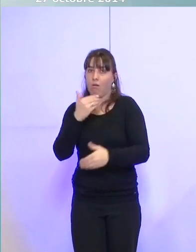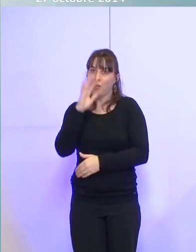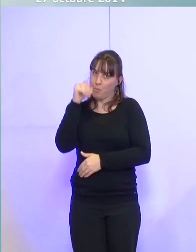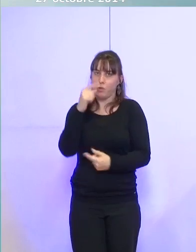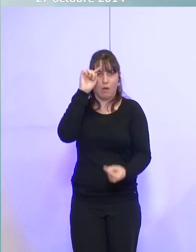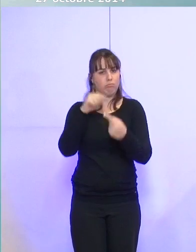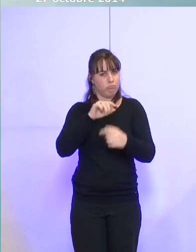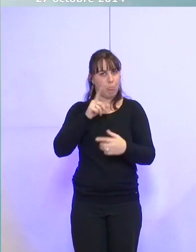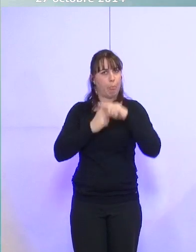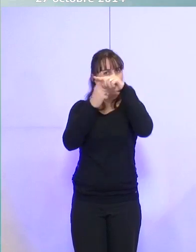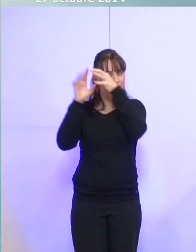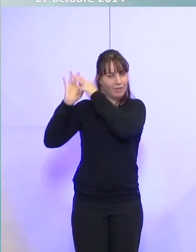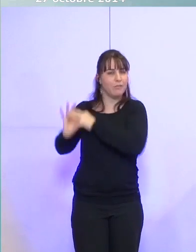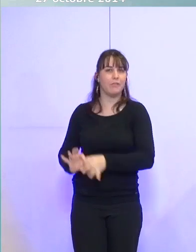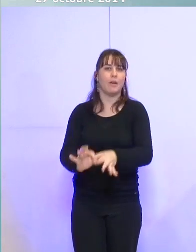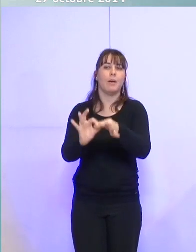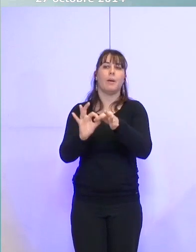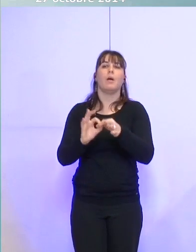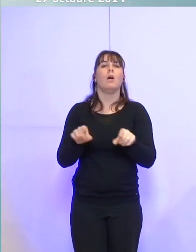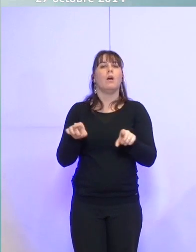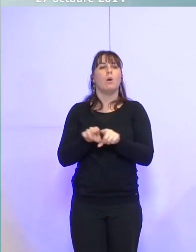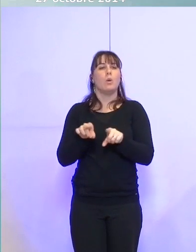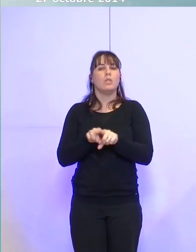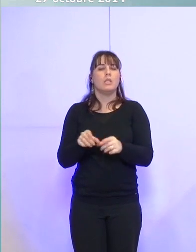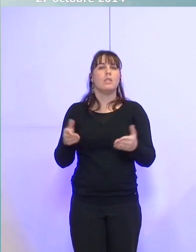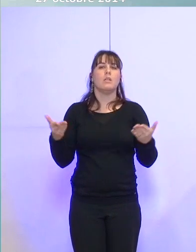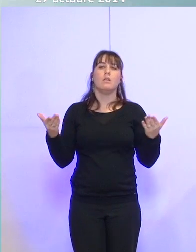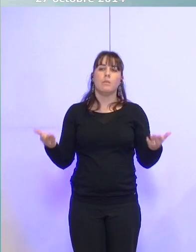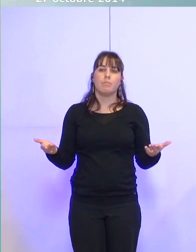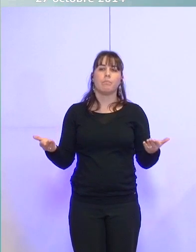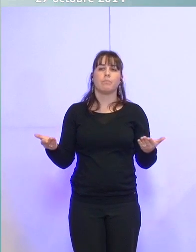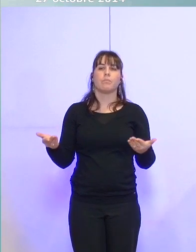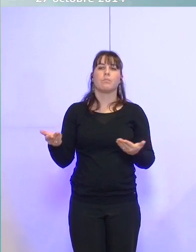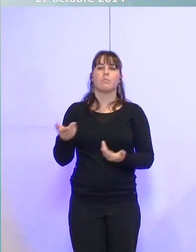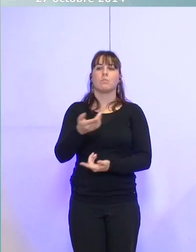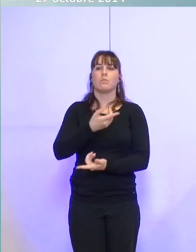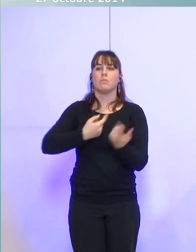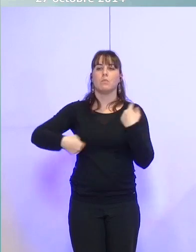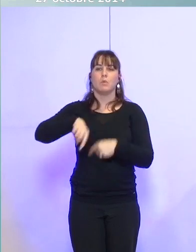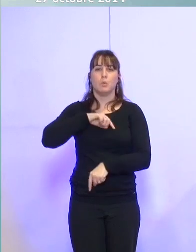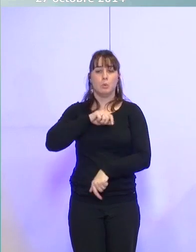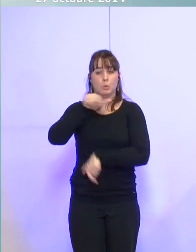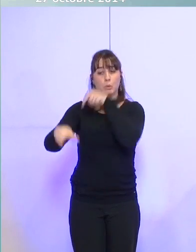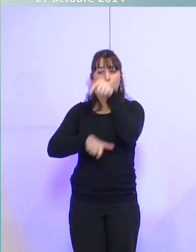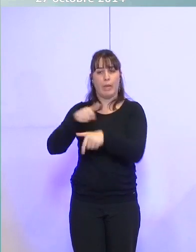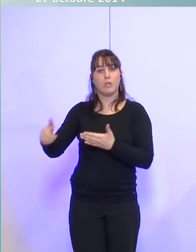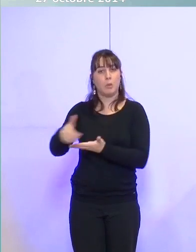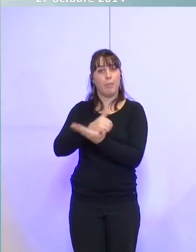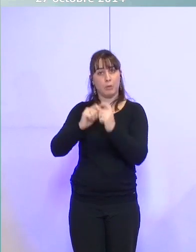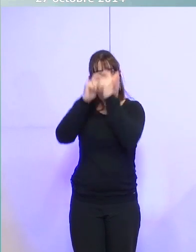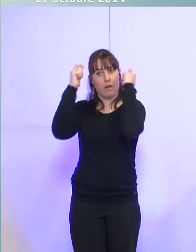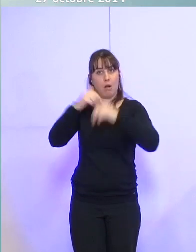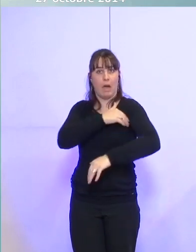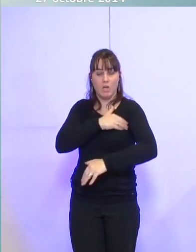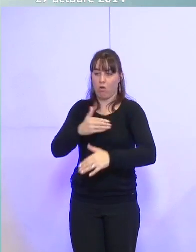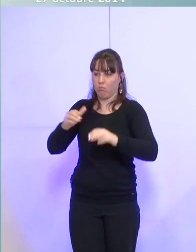sens. Là aussi, puisque notre rapport se fait en particulier par la mise à disposition de personnel, il faudra peut-être